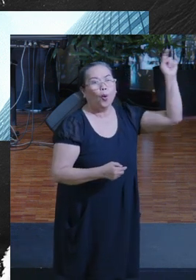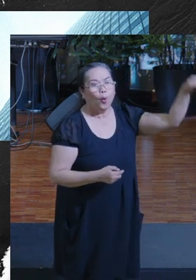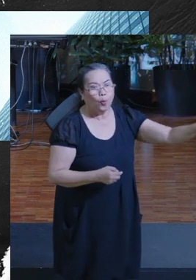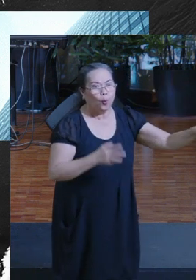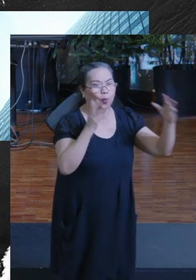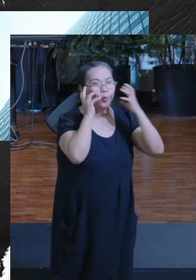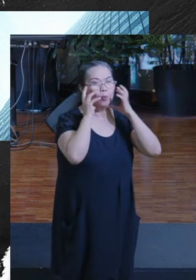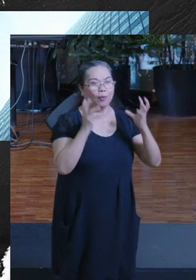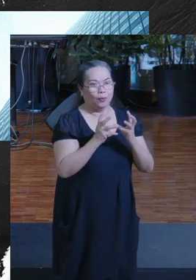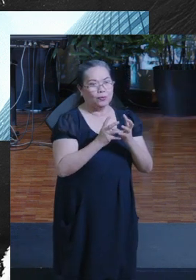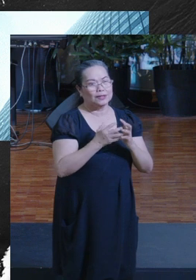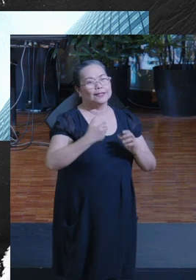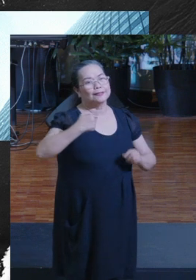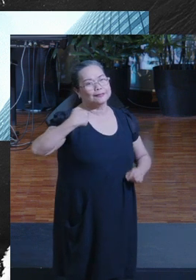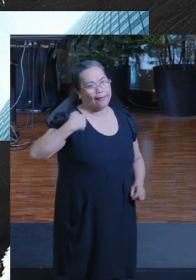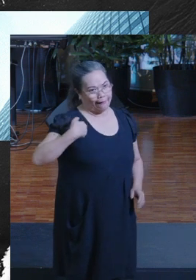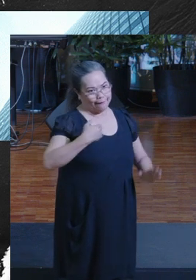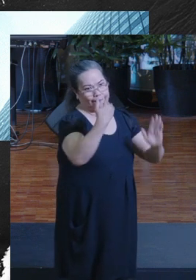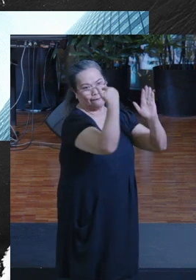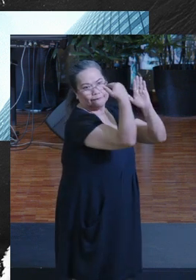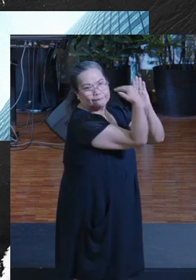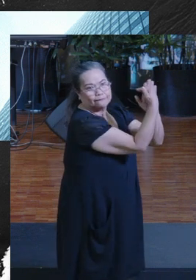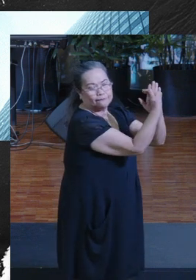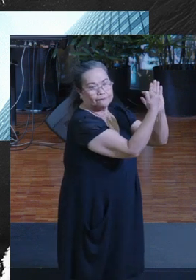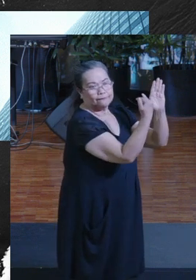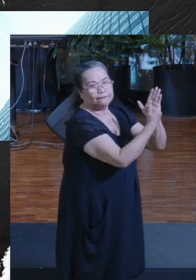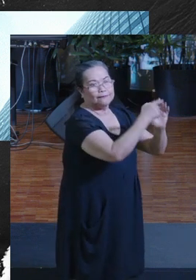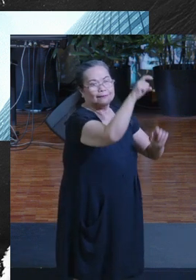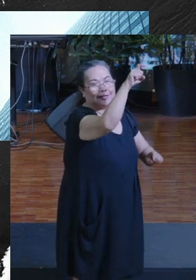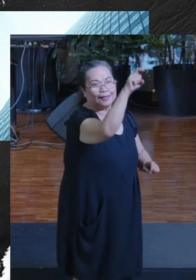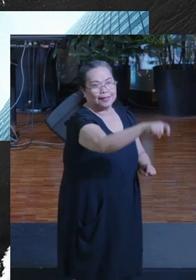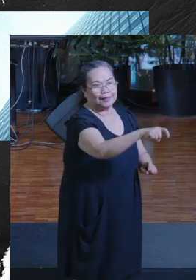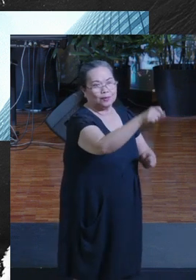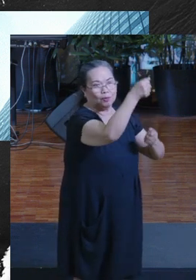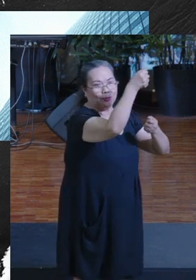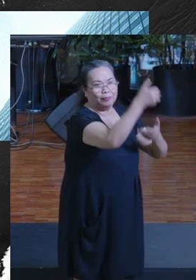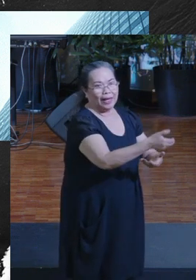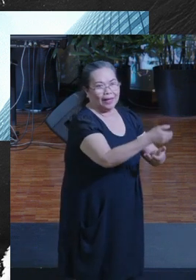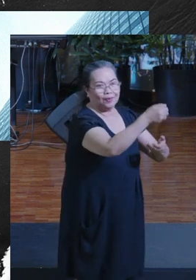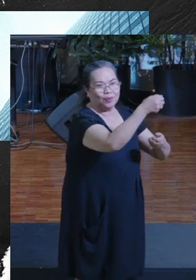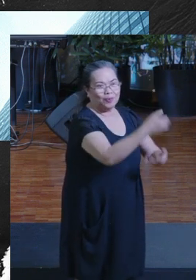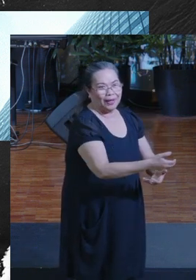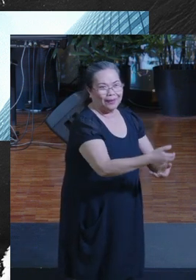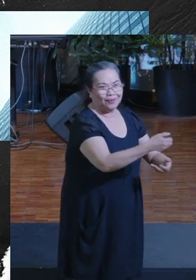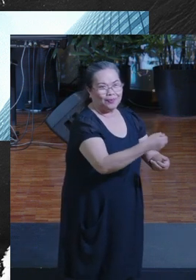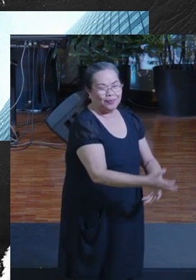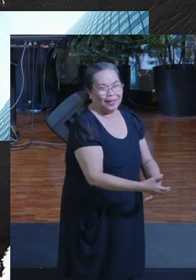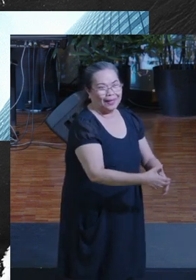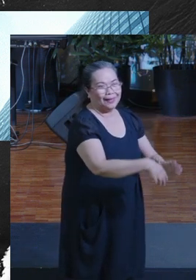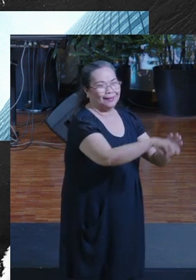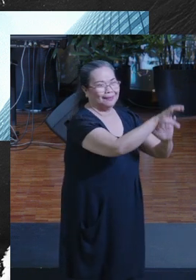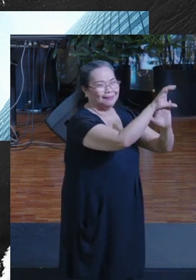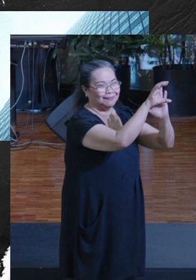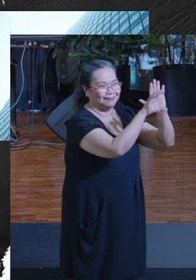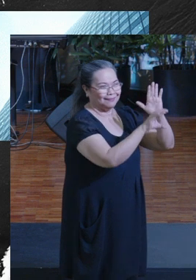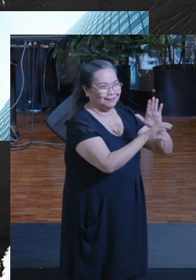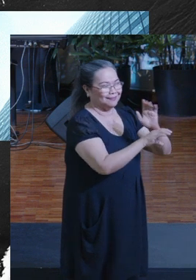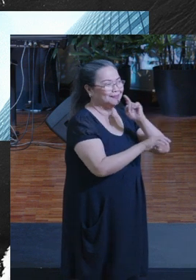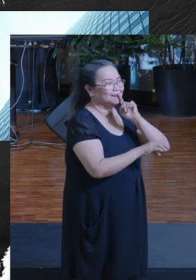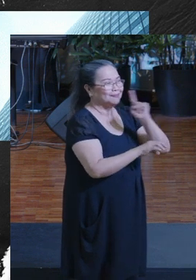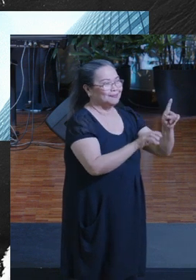conditional. Conditional sa kanilang pagsunod. So, yung unconditional na Abrahamic covenant based on